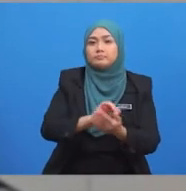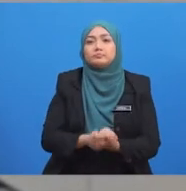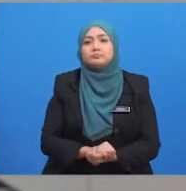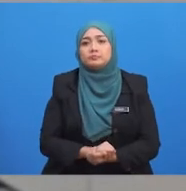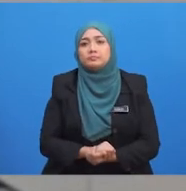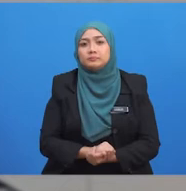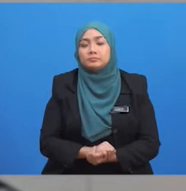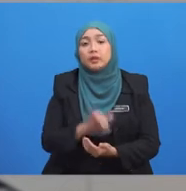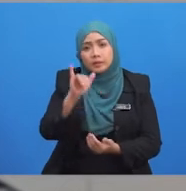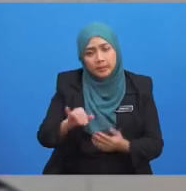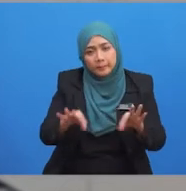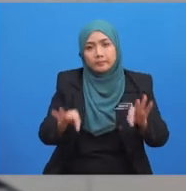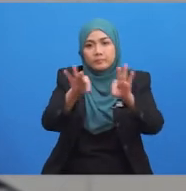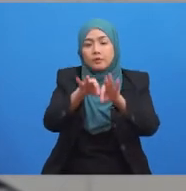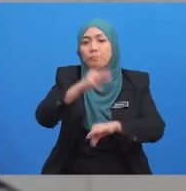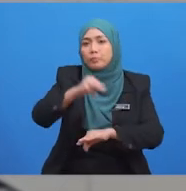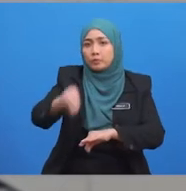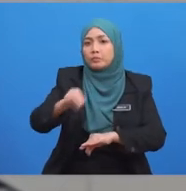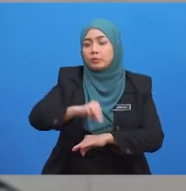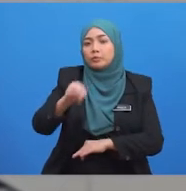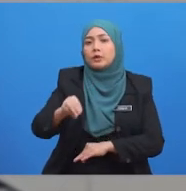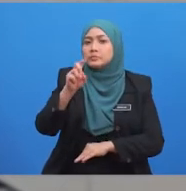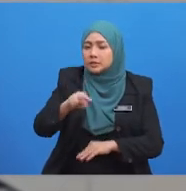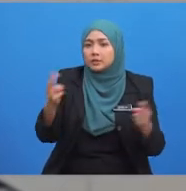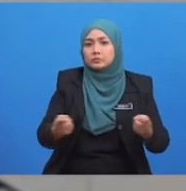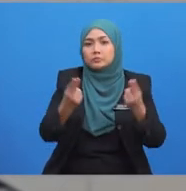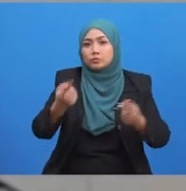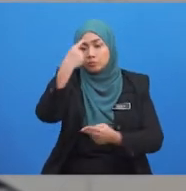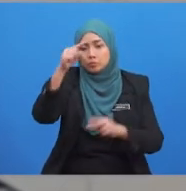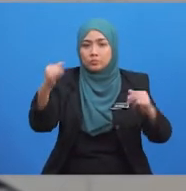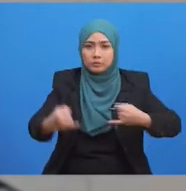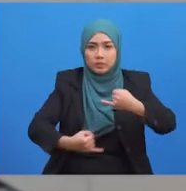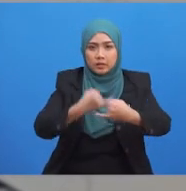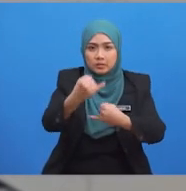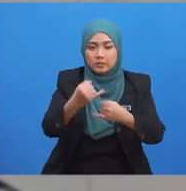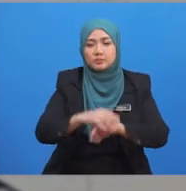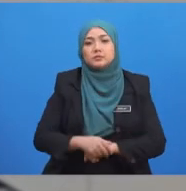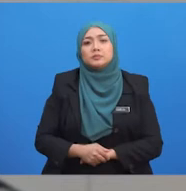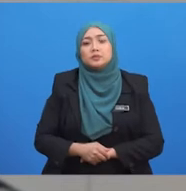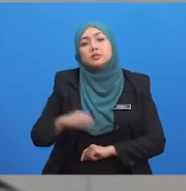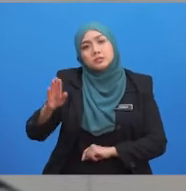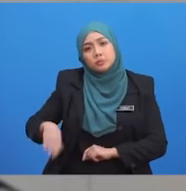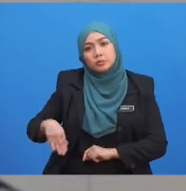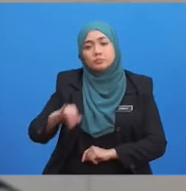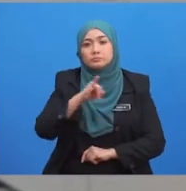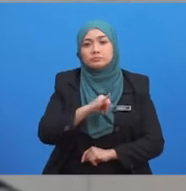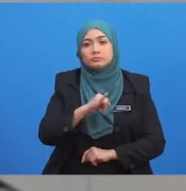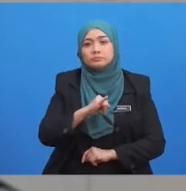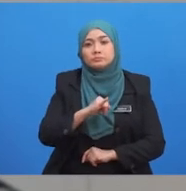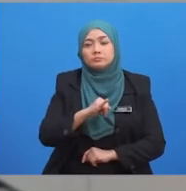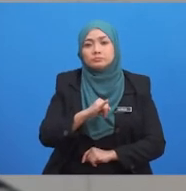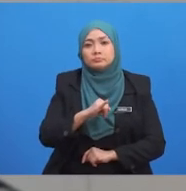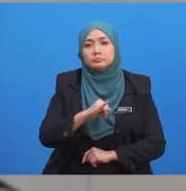Yang penting, murid-murid mesti ada usaha untuk berjaya. Sebelum saya mengundur